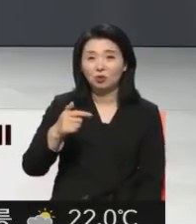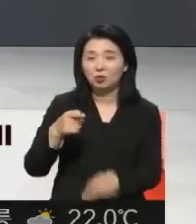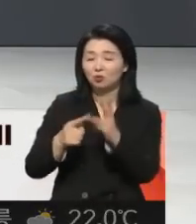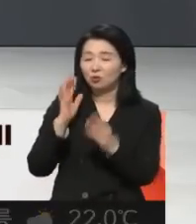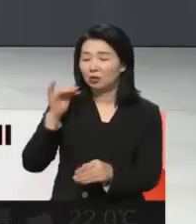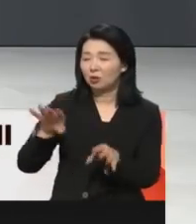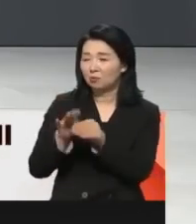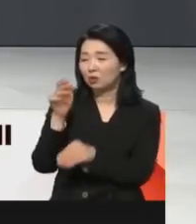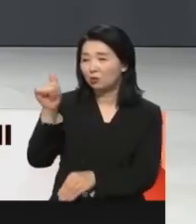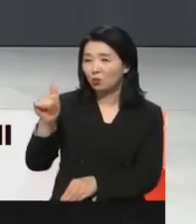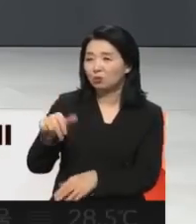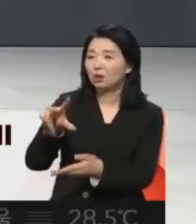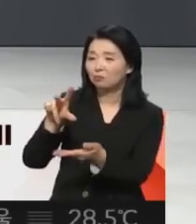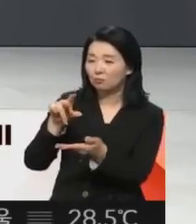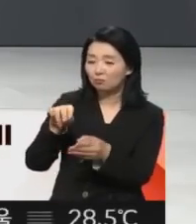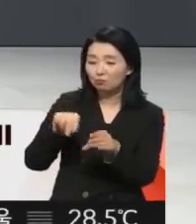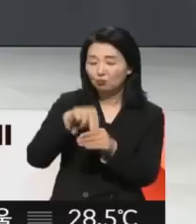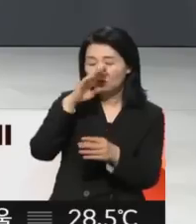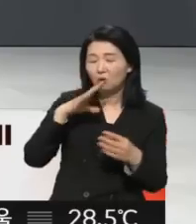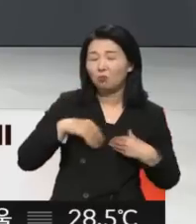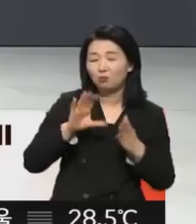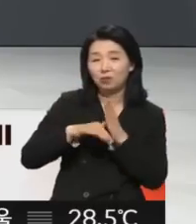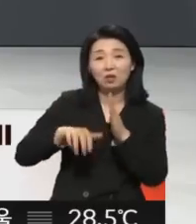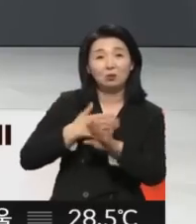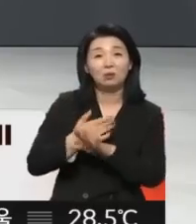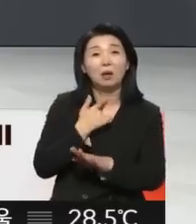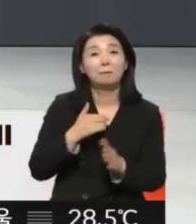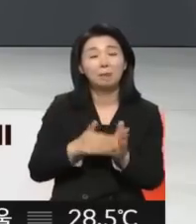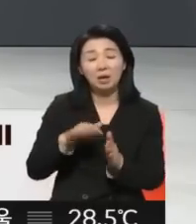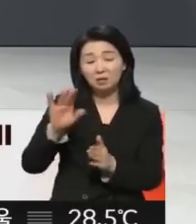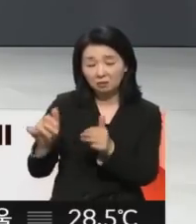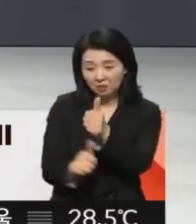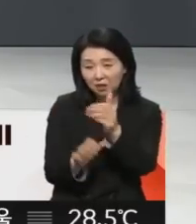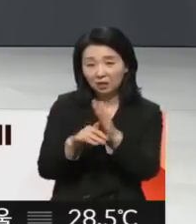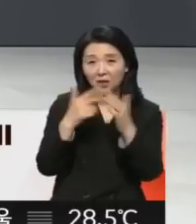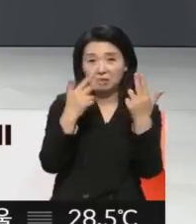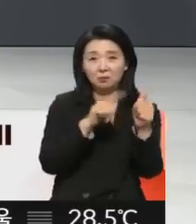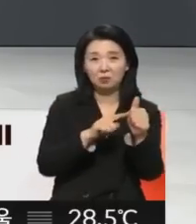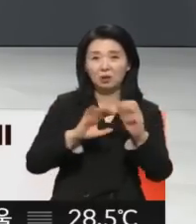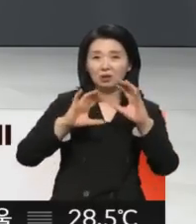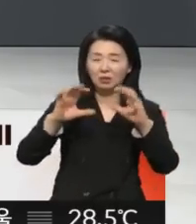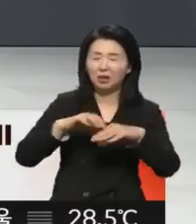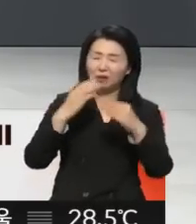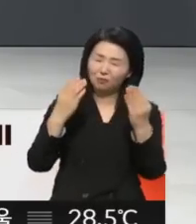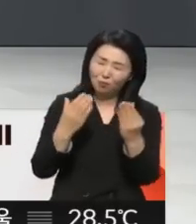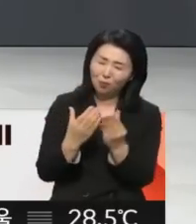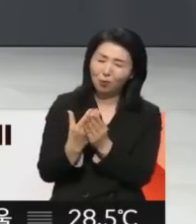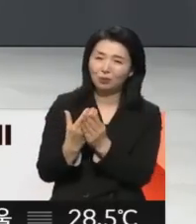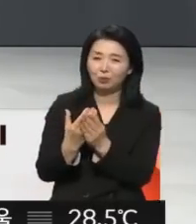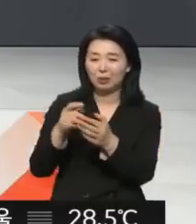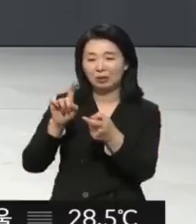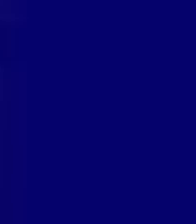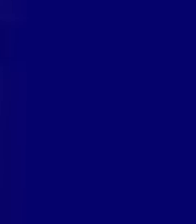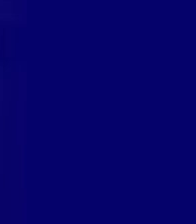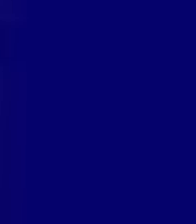윤석열 검찰총장이 문재인 정부에서 쿠데타, 첫 개각의 이재명 대표, 나라가 온통 극으로